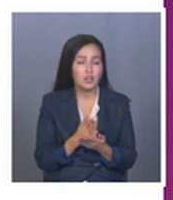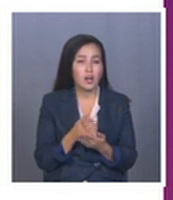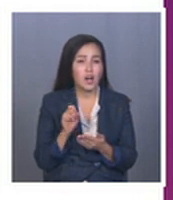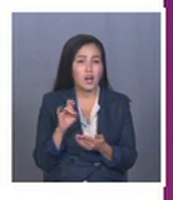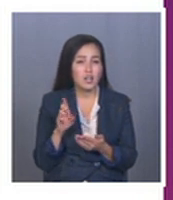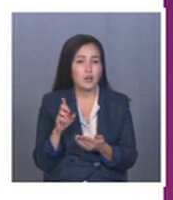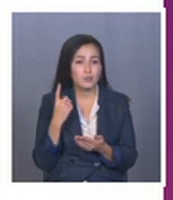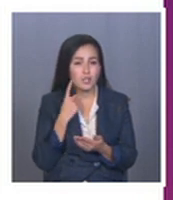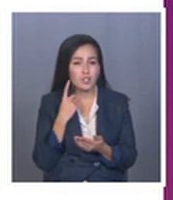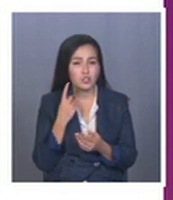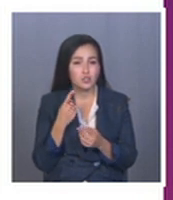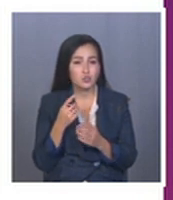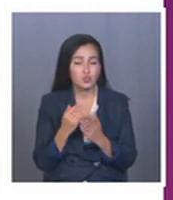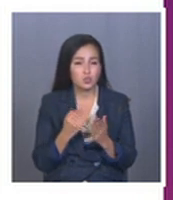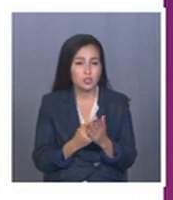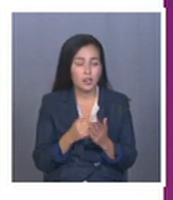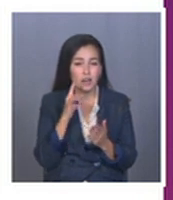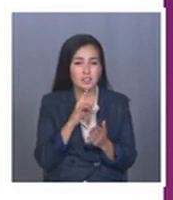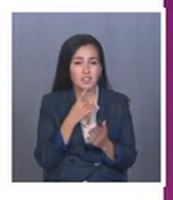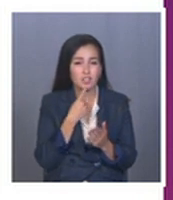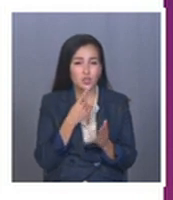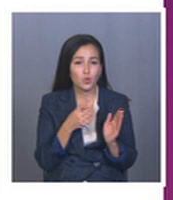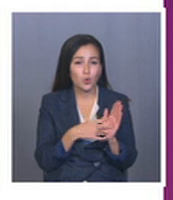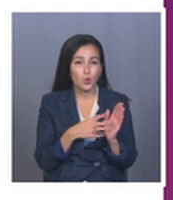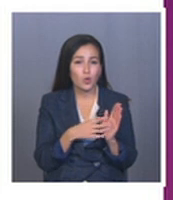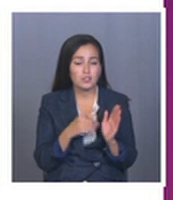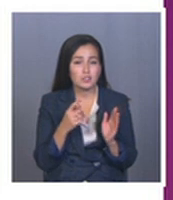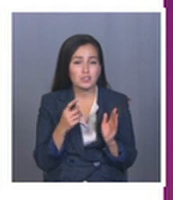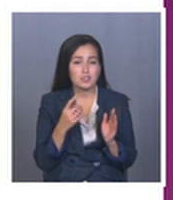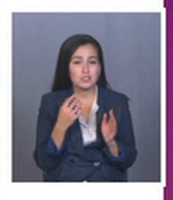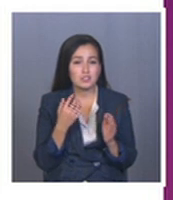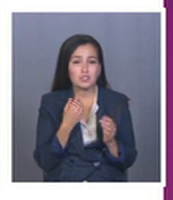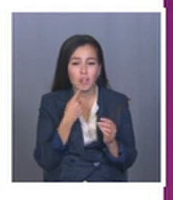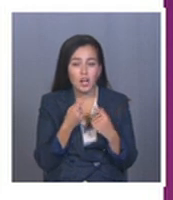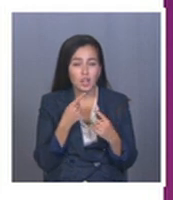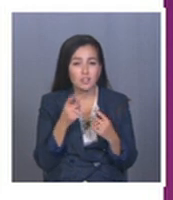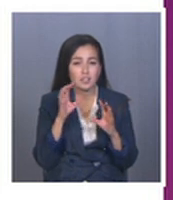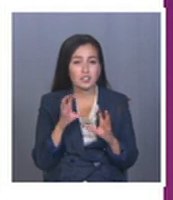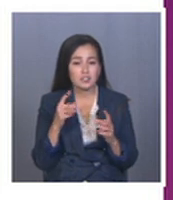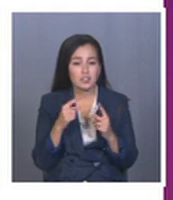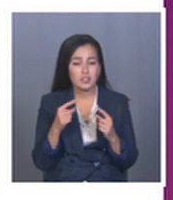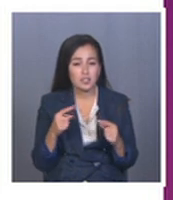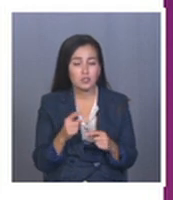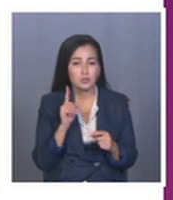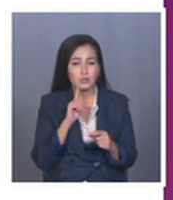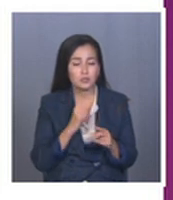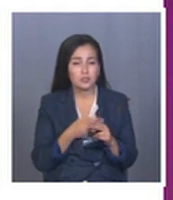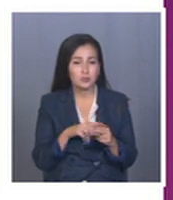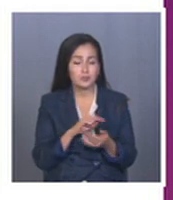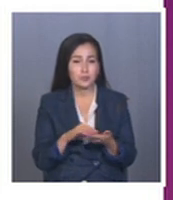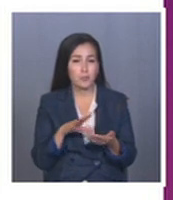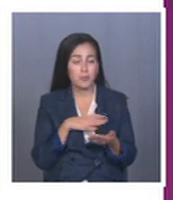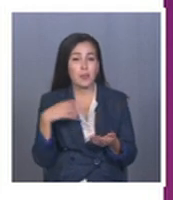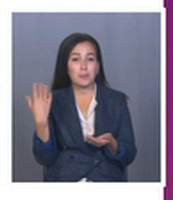әліпбиіндегі дауыстылар жүйесін қазақ тілінің үндестік заңына сәйкестендіріп, дәйекше арқылы беру.